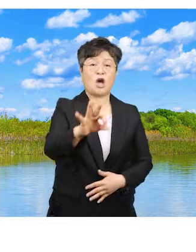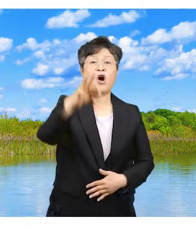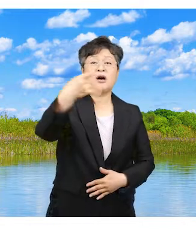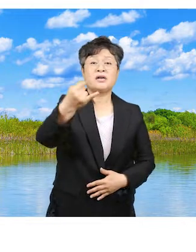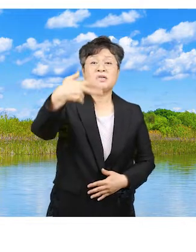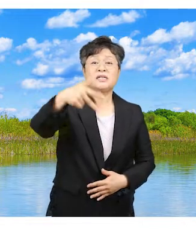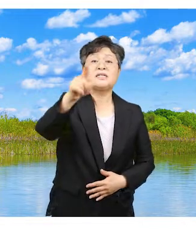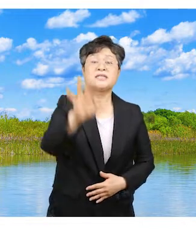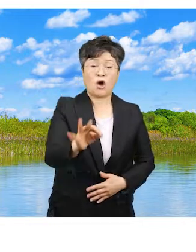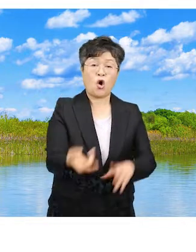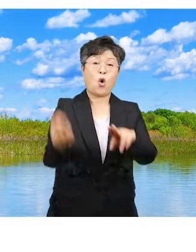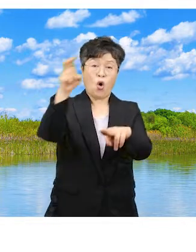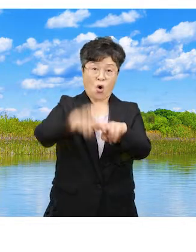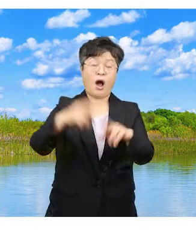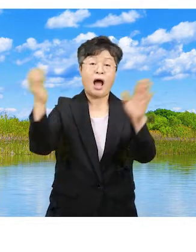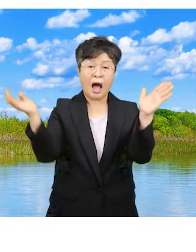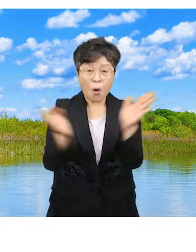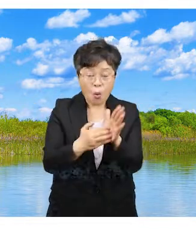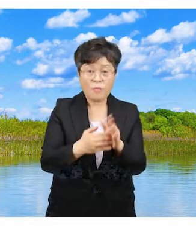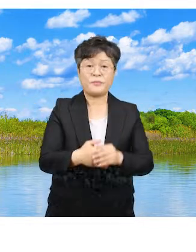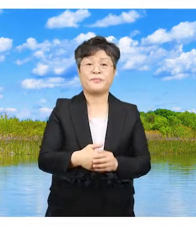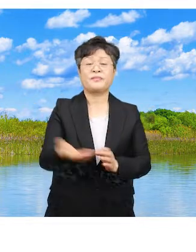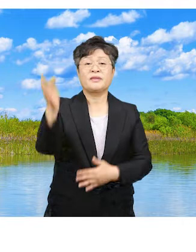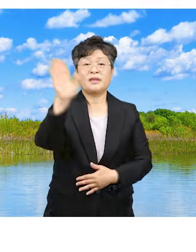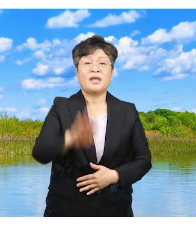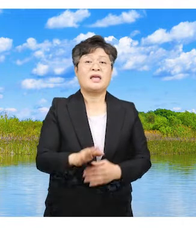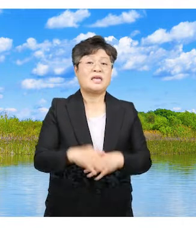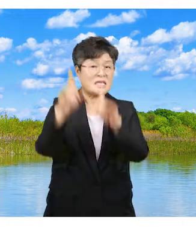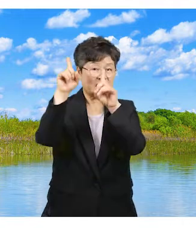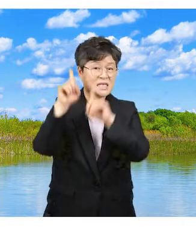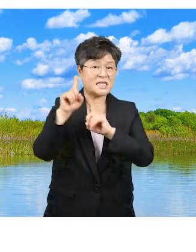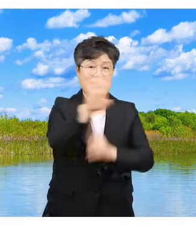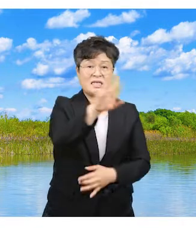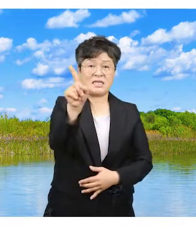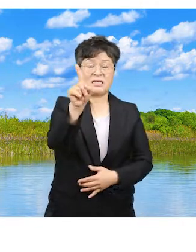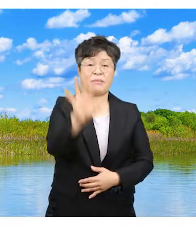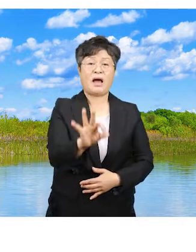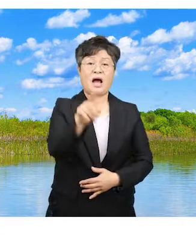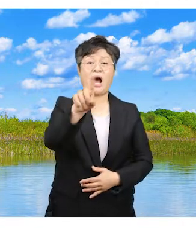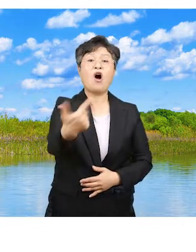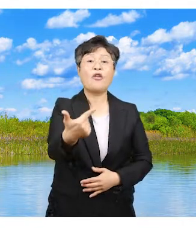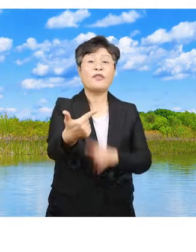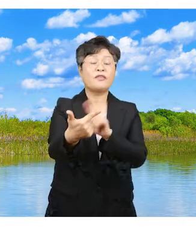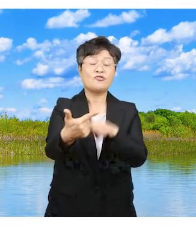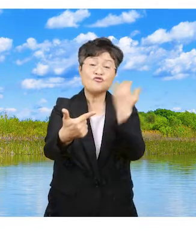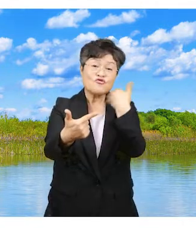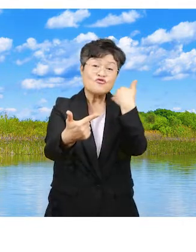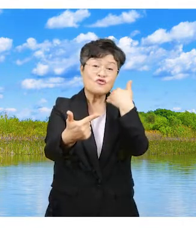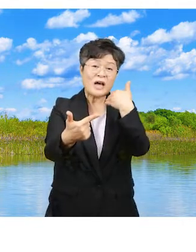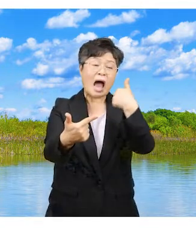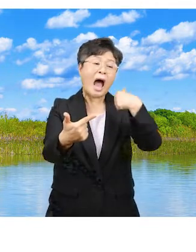태조 이성계의 아들이었던 이방원, 태종 이방원이 이제 자기의 아들이 왕이